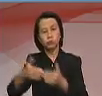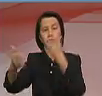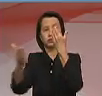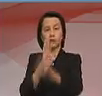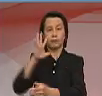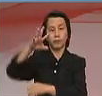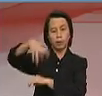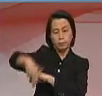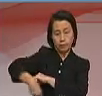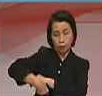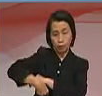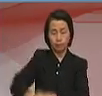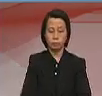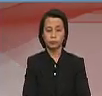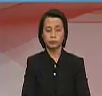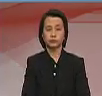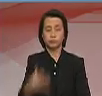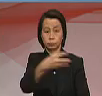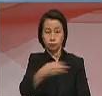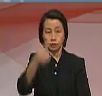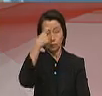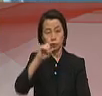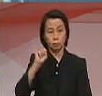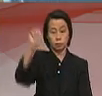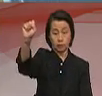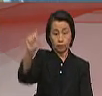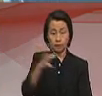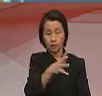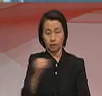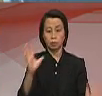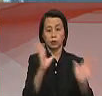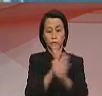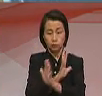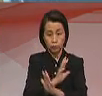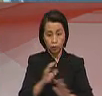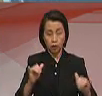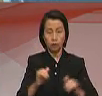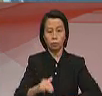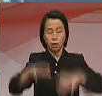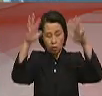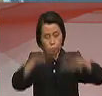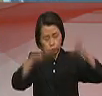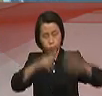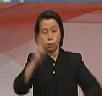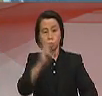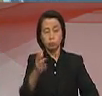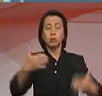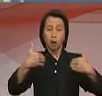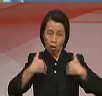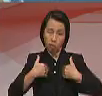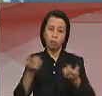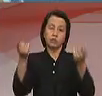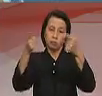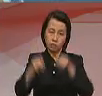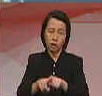sehingga geli white malam nanti mereka Le pagi Sabah dan Serawak bola hujan Bos atribut petir gini masih lagi